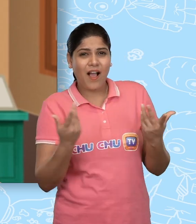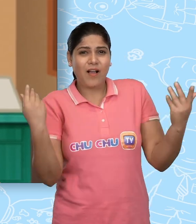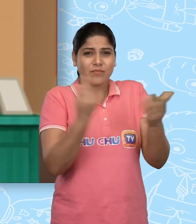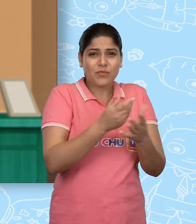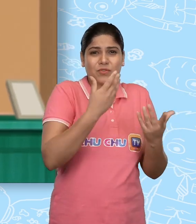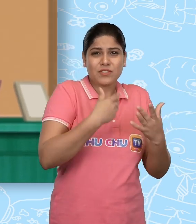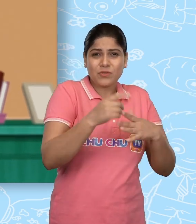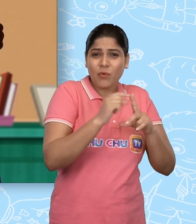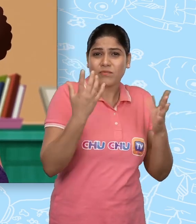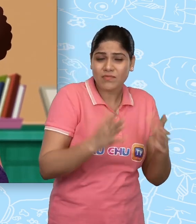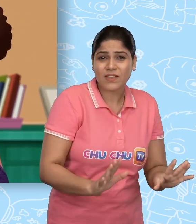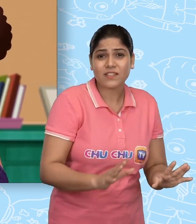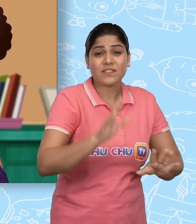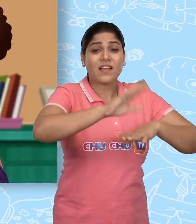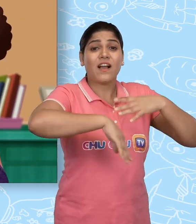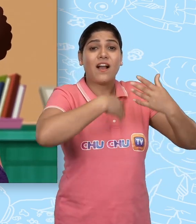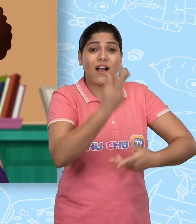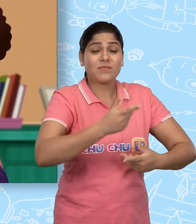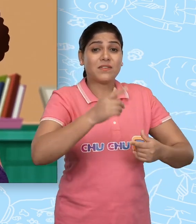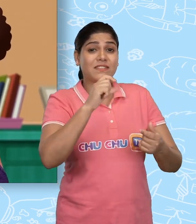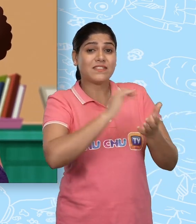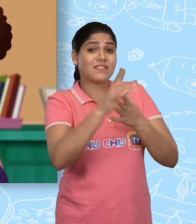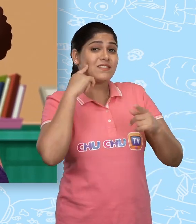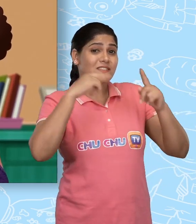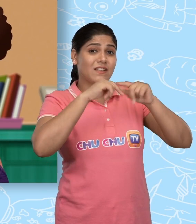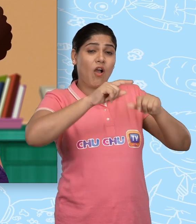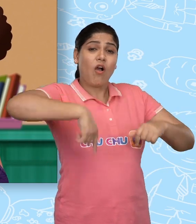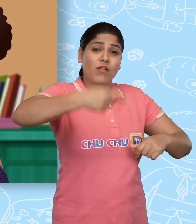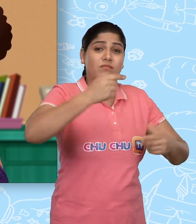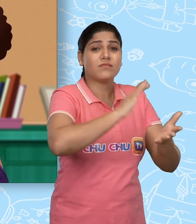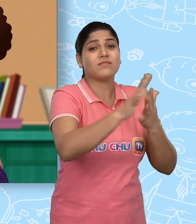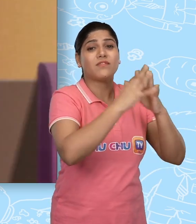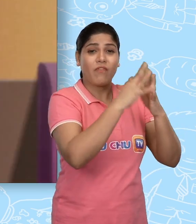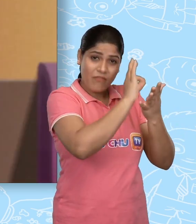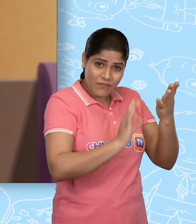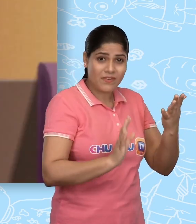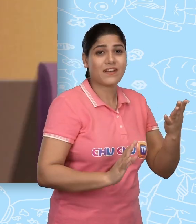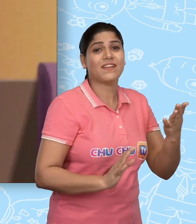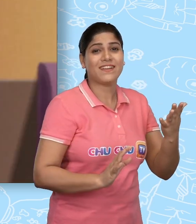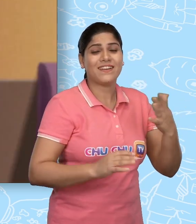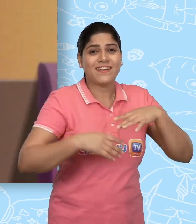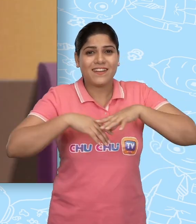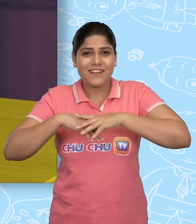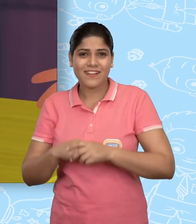है, हम कुछ ऐसा करेंगे जिससे आज के बाद चीका हमेशा अपना होमवर्क करेगा।